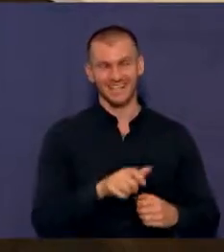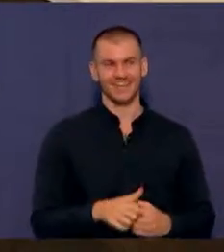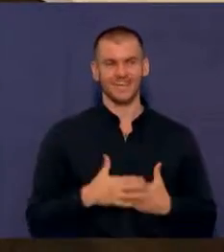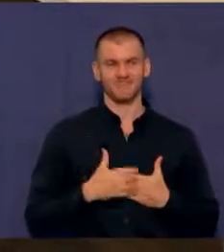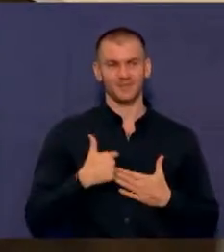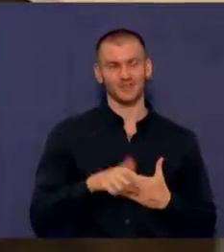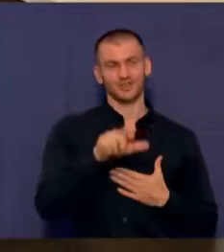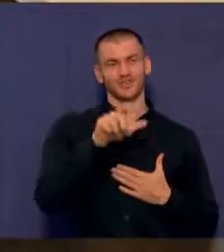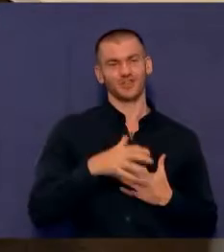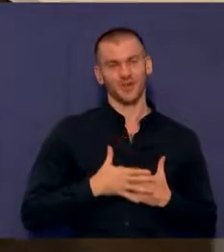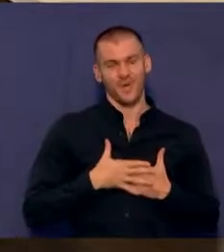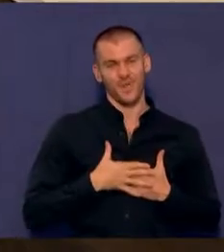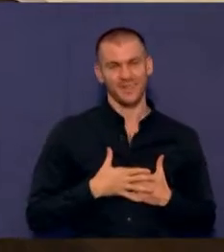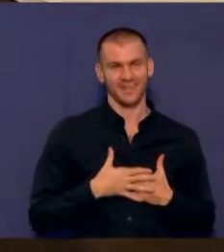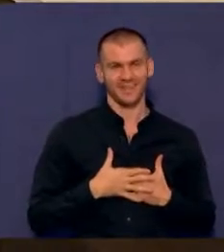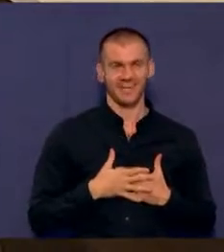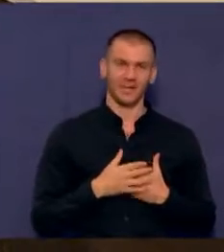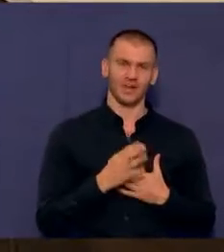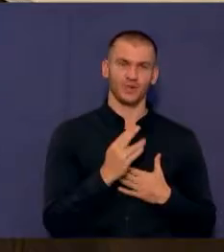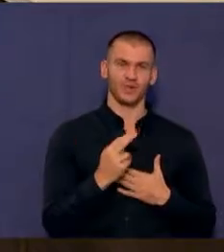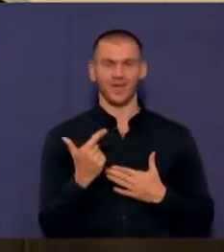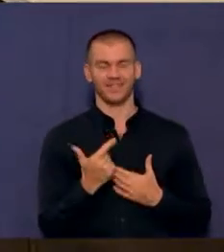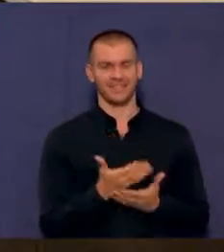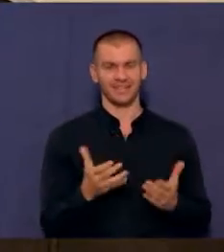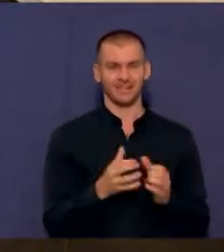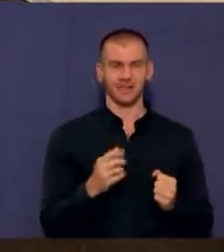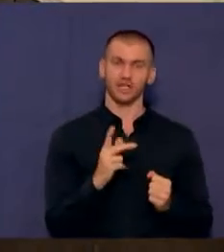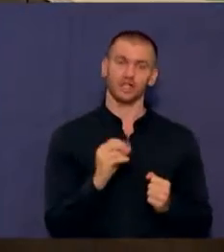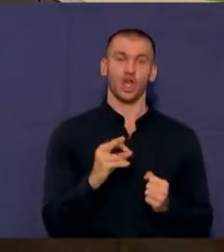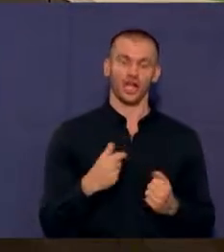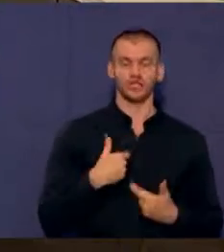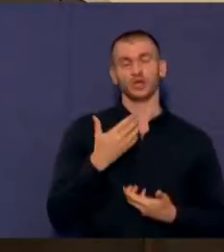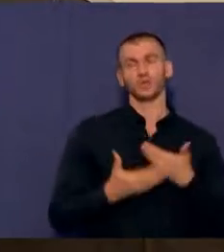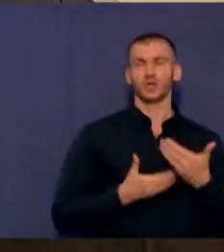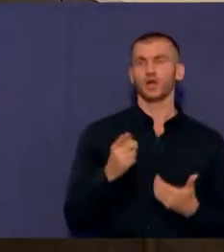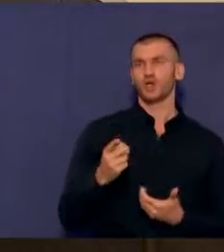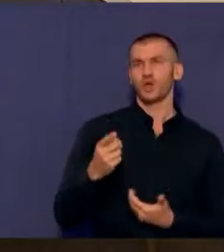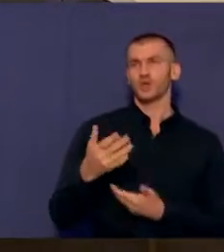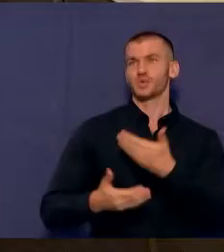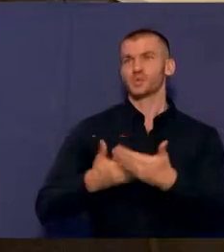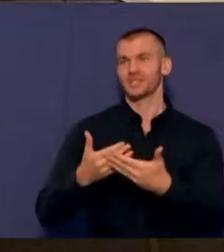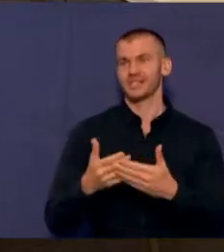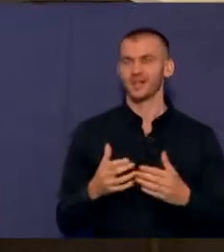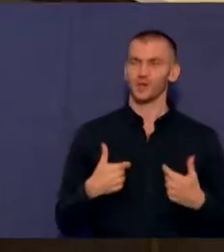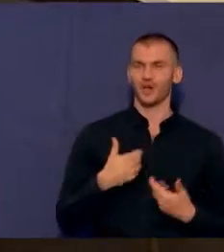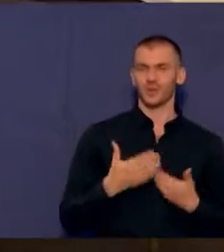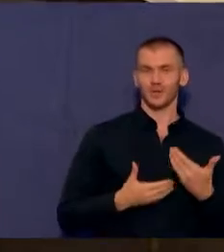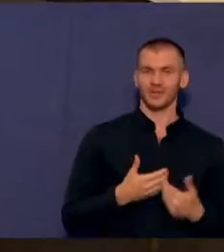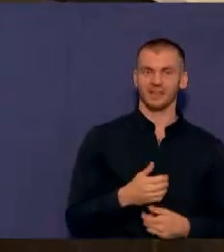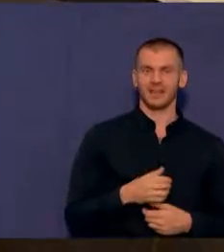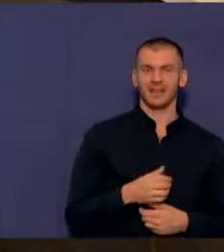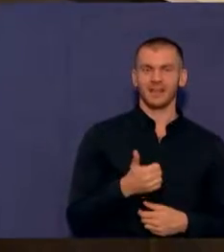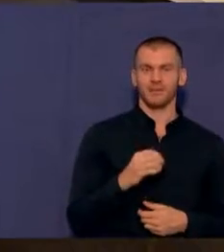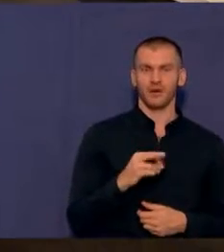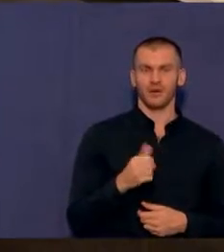eller duetter, jag får i alla fall köra. Ja, men det är en duett. Det, och jag älskar att köra. Det är lite av min hemliga dröm. Alltså. Jag hade tänkt stå bakom Rolling Stones en vacker dag.